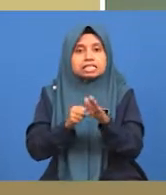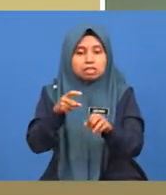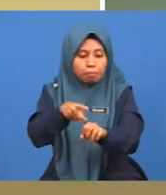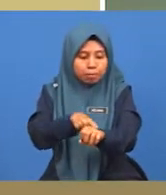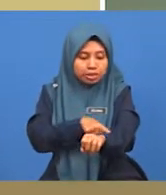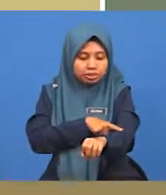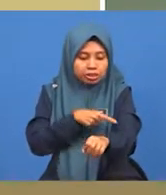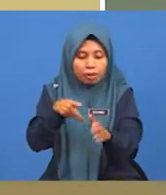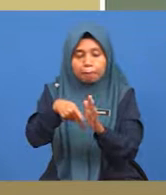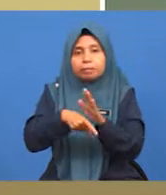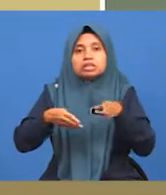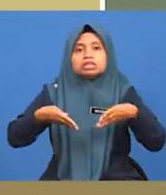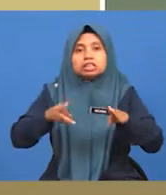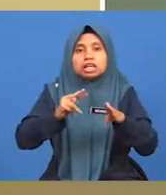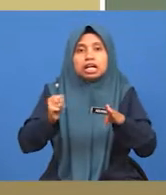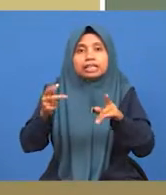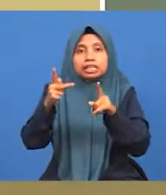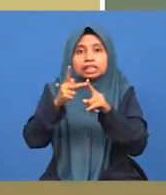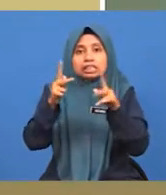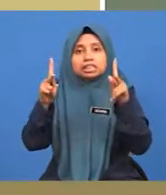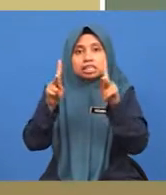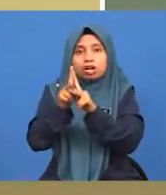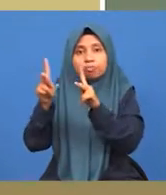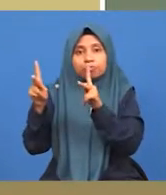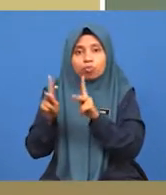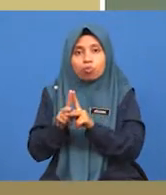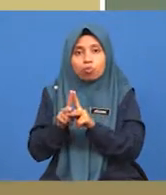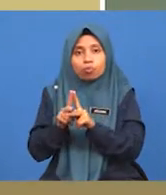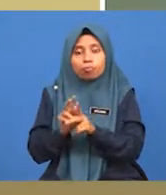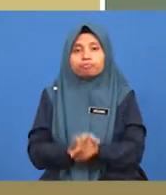sepanjang perjalanan ke kampung.